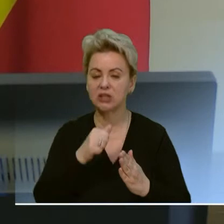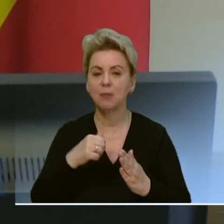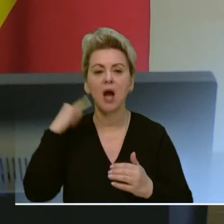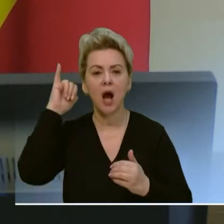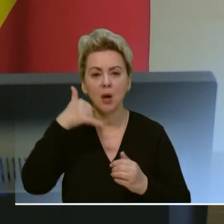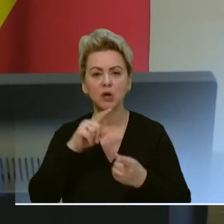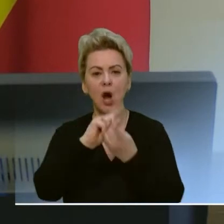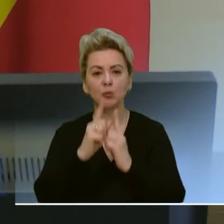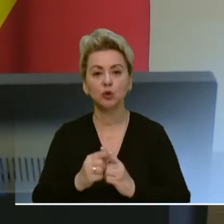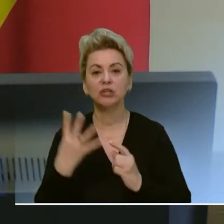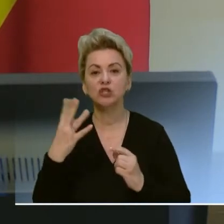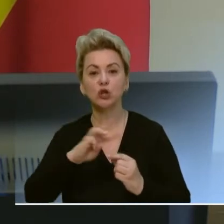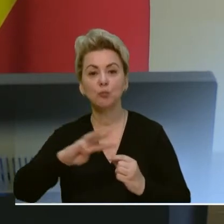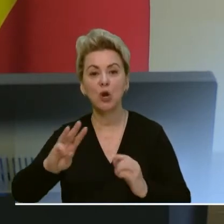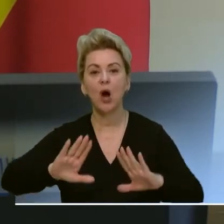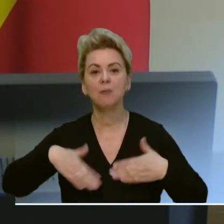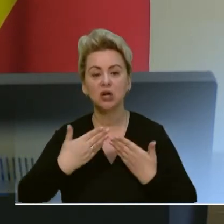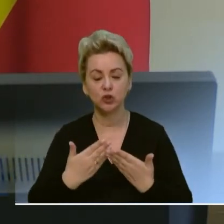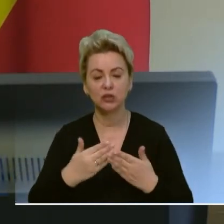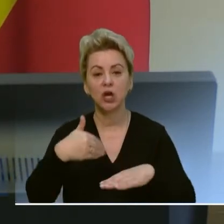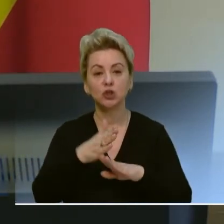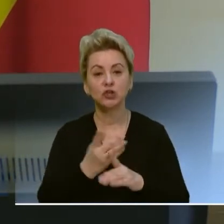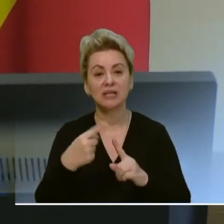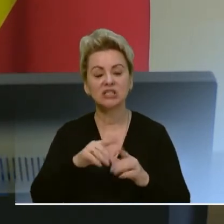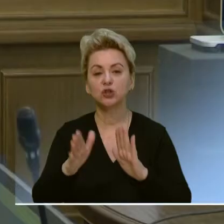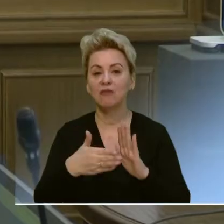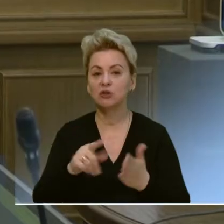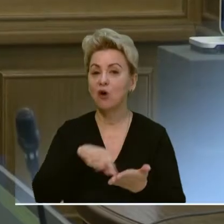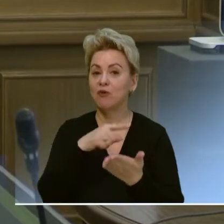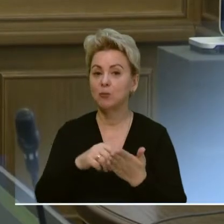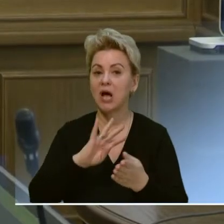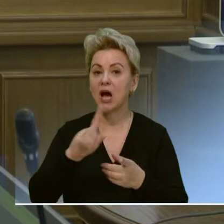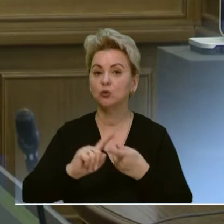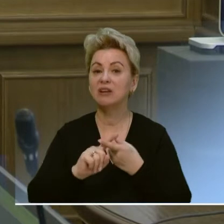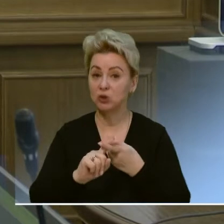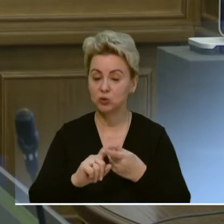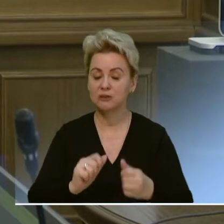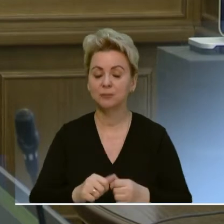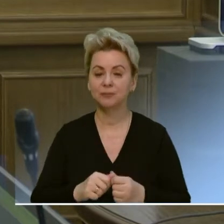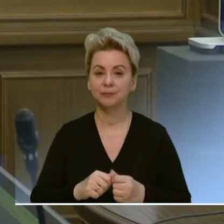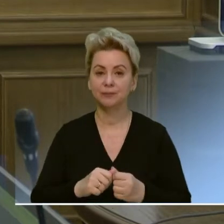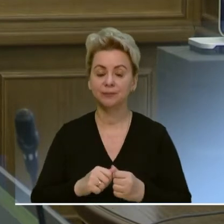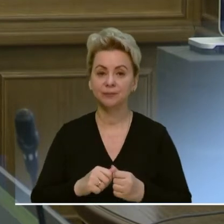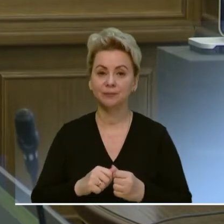операторы обработали почти 4 миллиона обращений. Часть из них – это вызовы по вопросам коронавирусной инфекции.